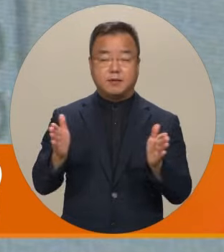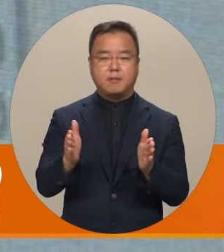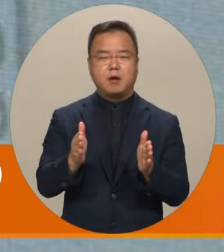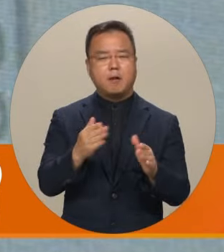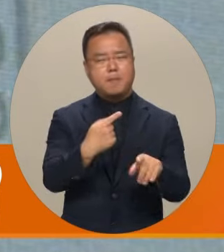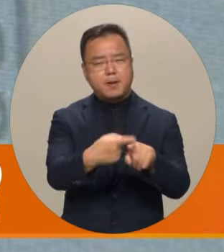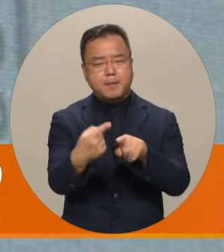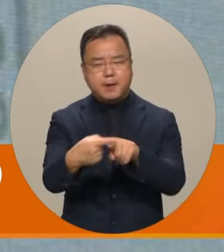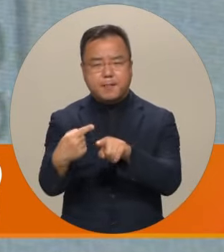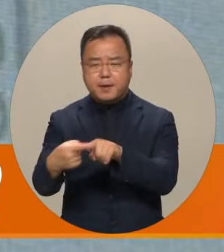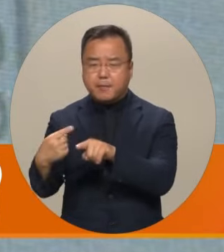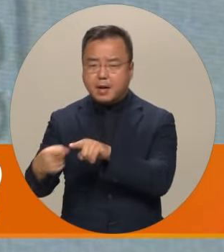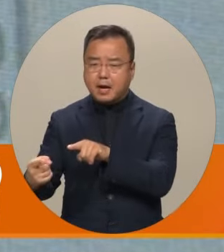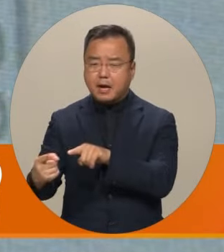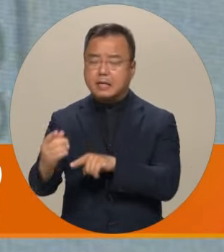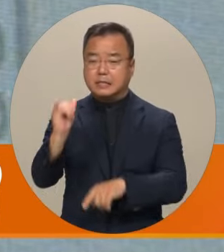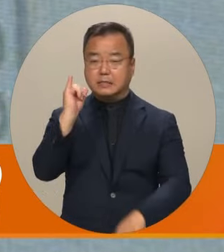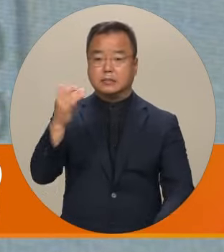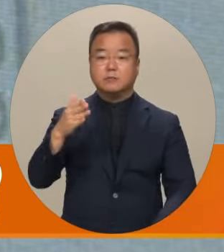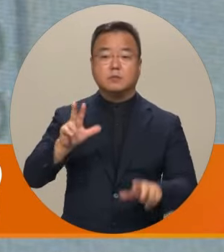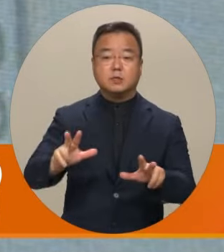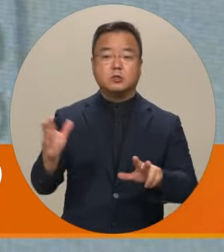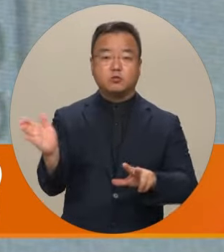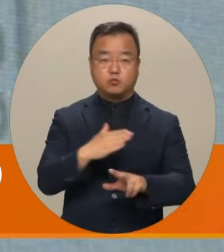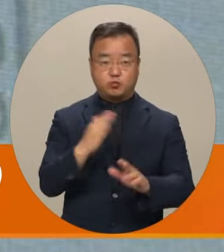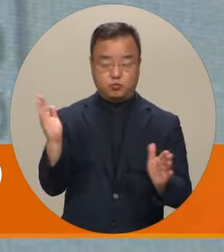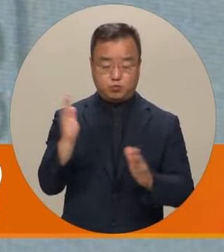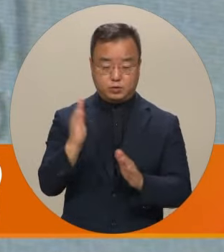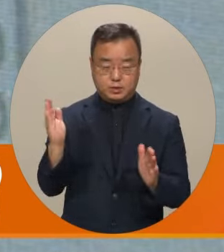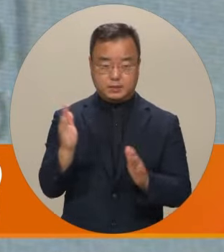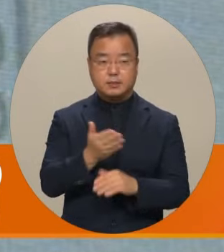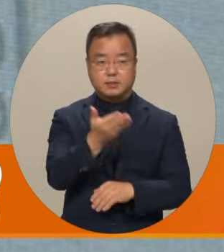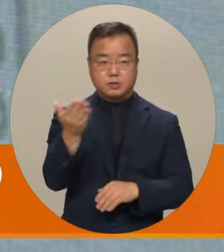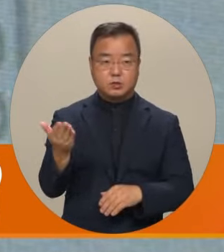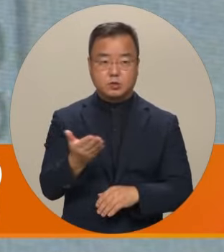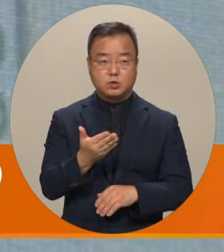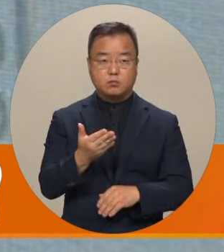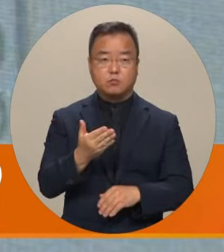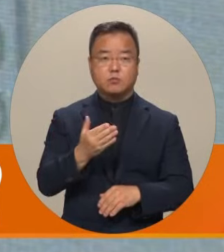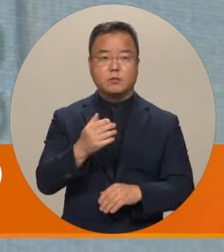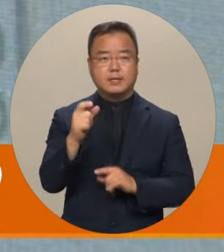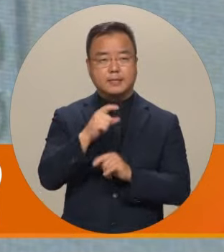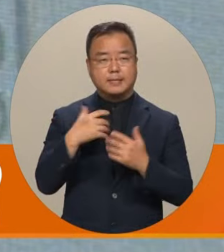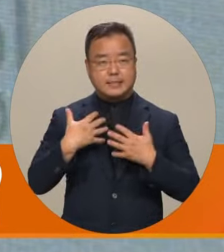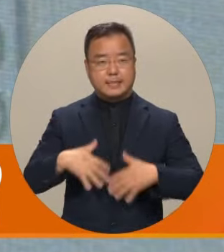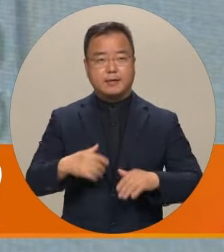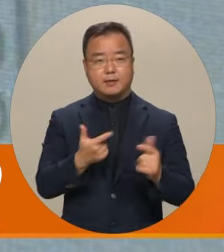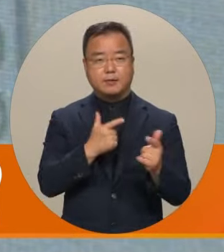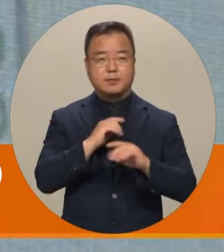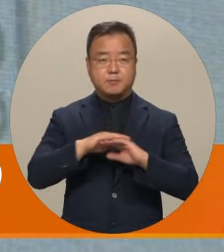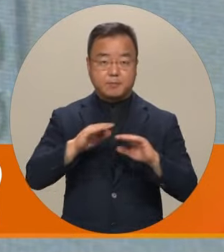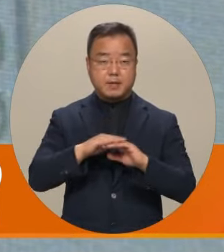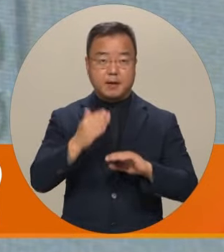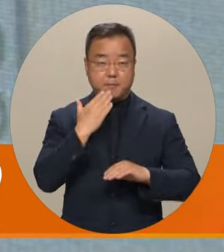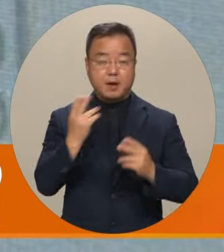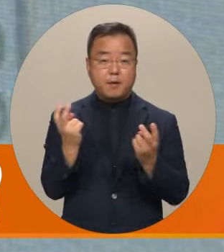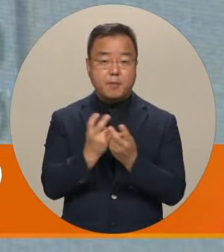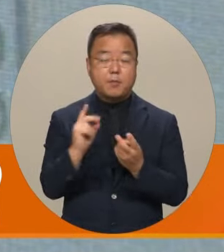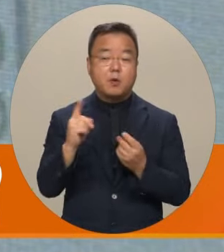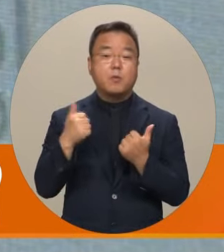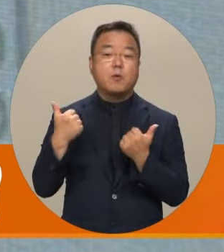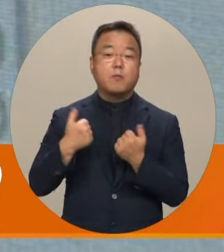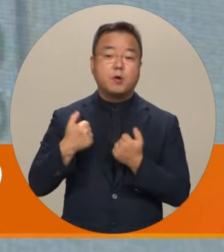요소가 있지만 지금부터 수험생들이 가장 쉽게 약점을 보완할 수 있는 전형이 바로 면접인데요